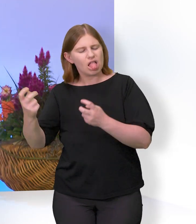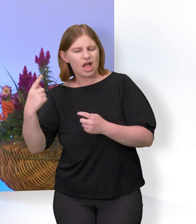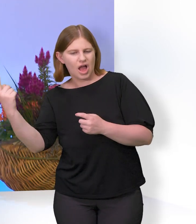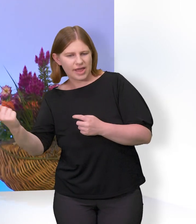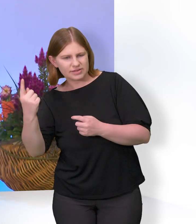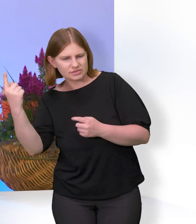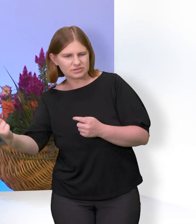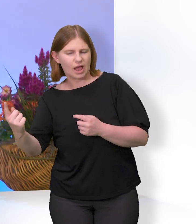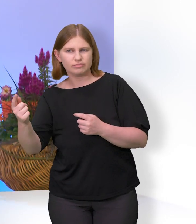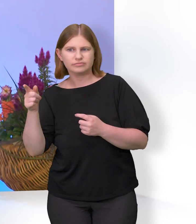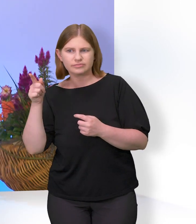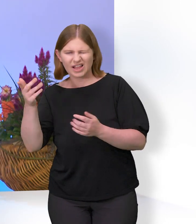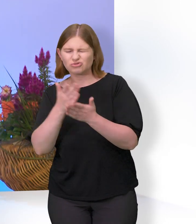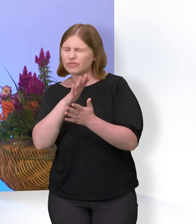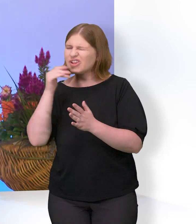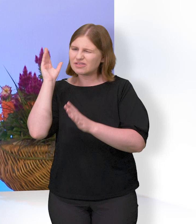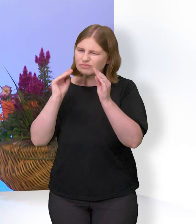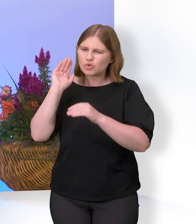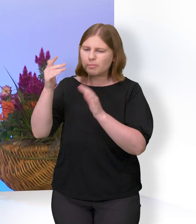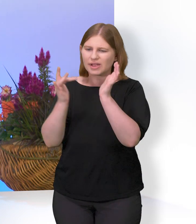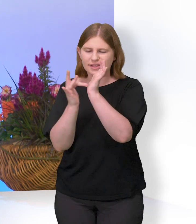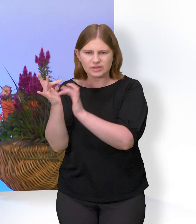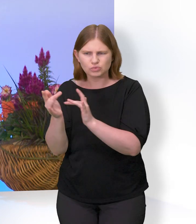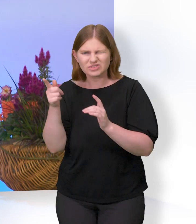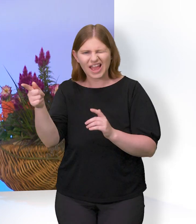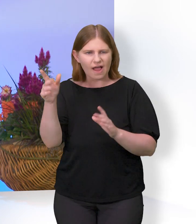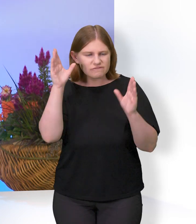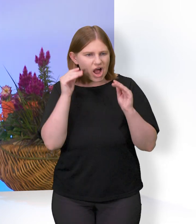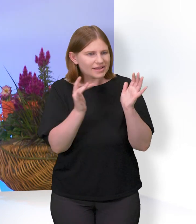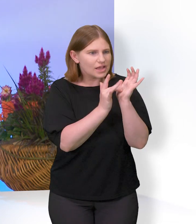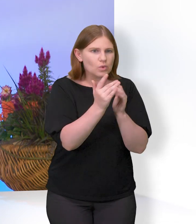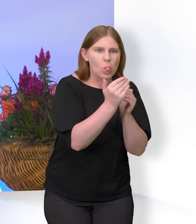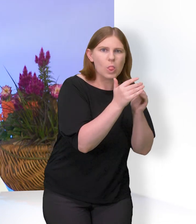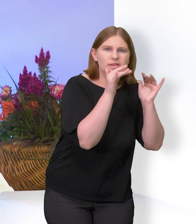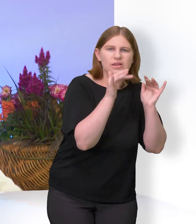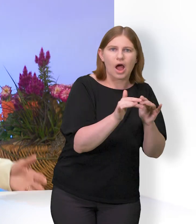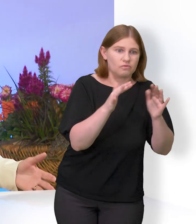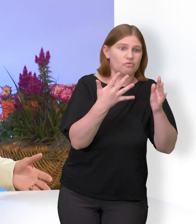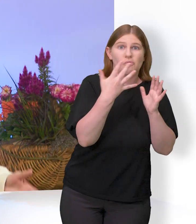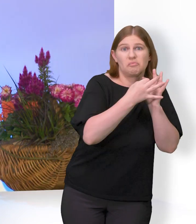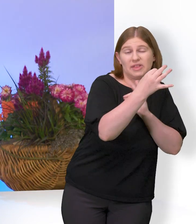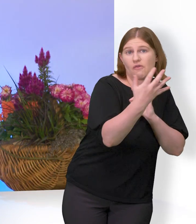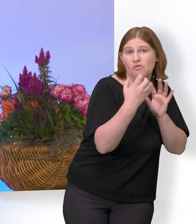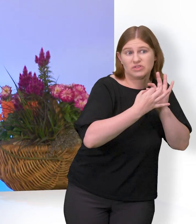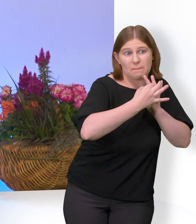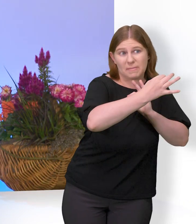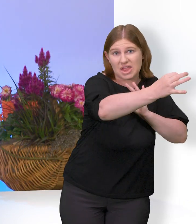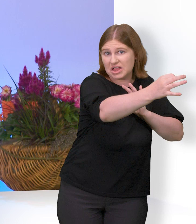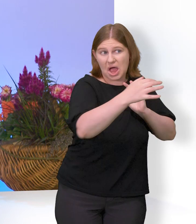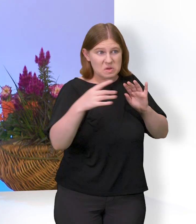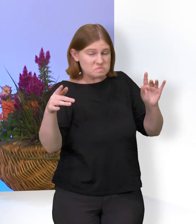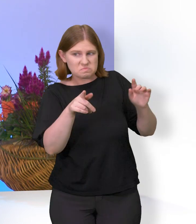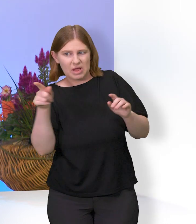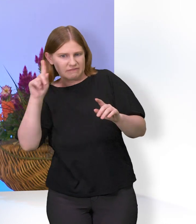von dem er schon so viel gehört hat, ganz in der Nähe ist. 5 Meter, 50 Meter Entfernung.